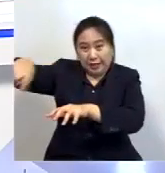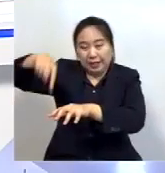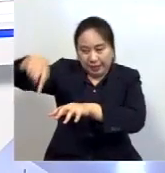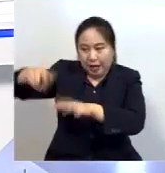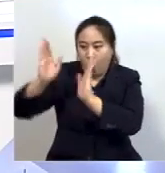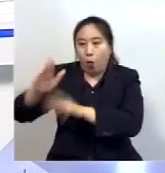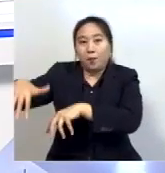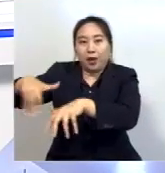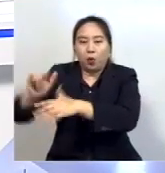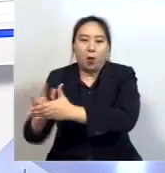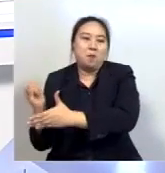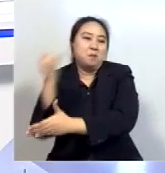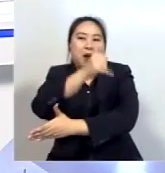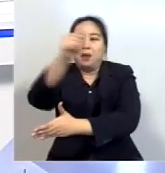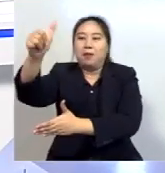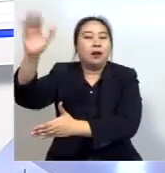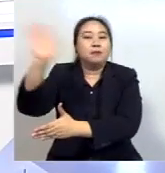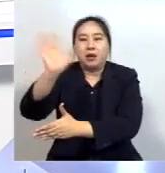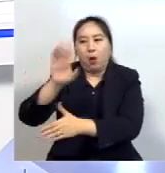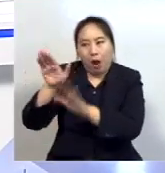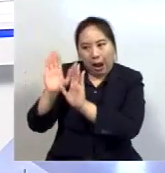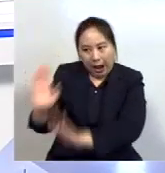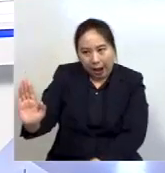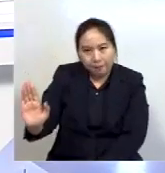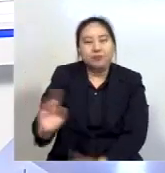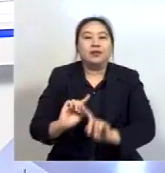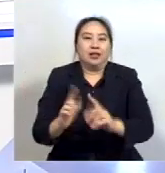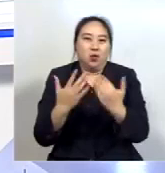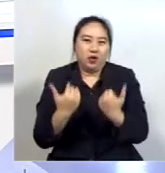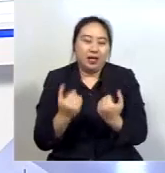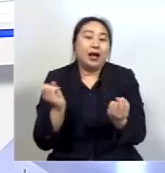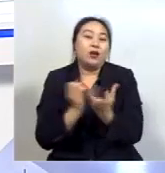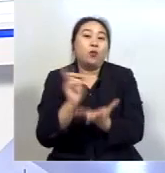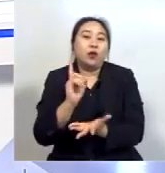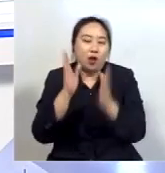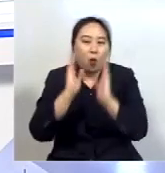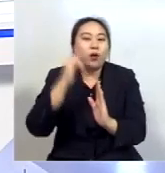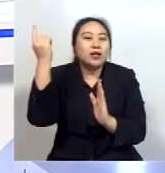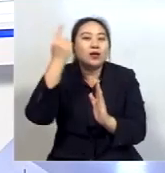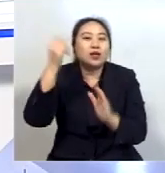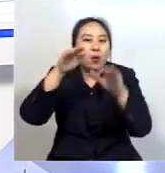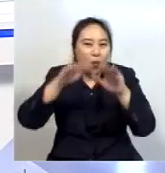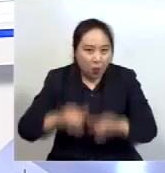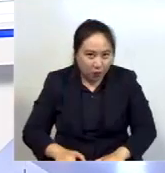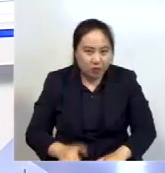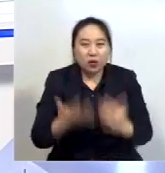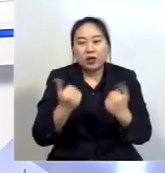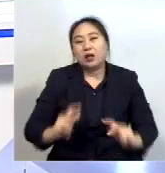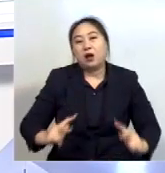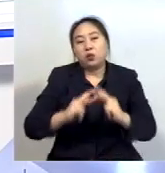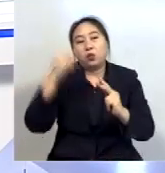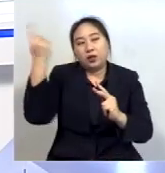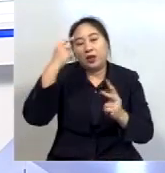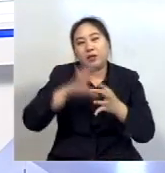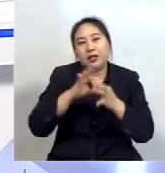ผลกระทบที่ตามมาก็คือจำนวนนักท่องเที่ยวที่ลดลงนะคะแต่ว่าในส่วนของหน่วยงานที่เกี่ยวข้องอย่างกระทรวงการท่องเที่ยวและกีฬาก็ติดตามสถ